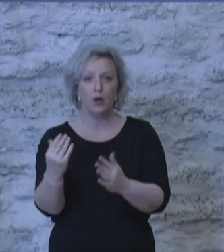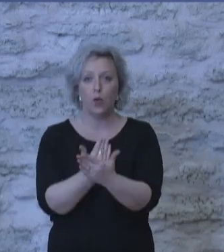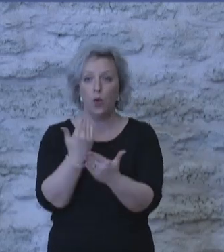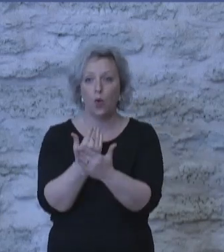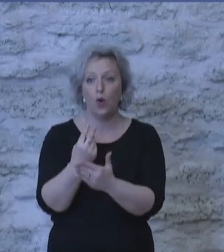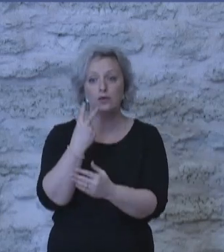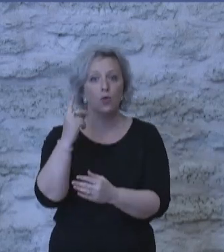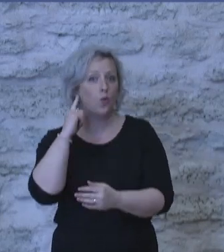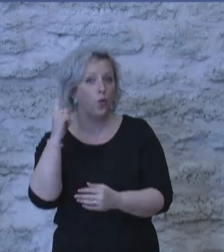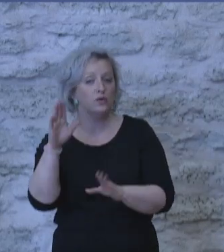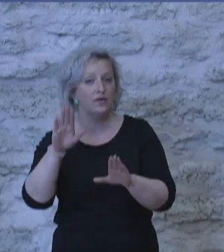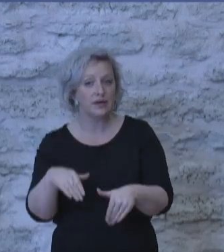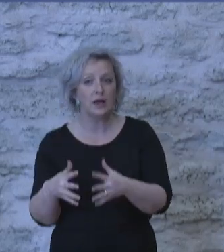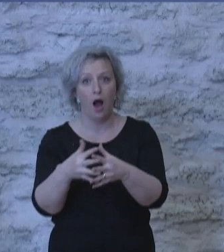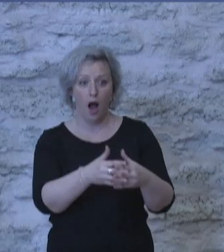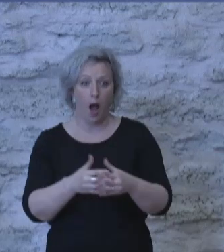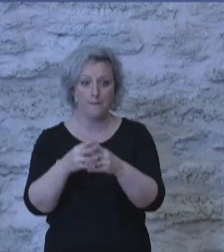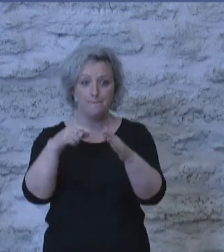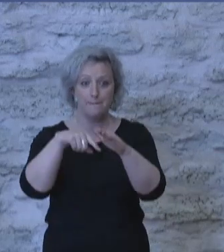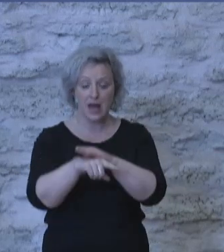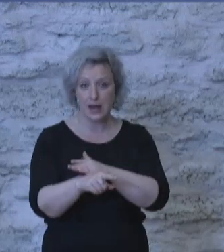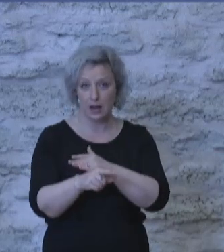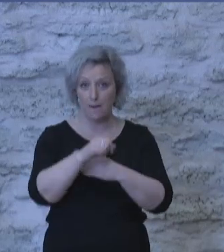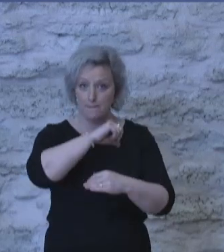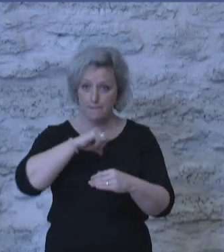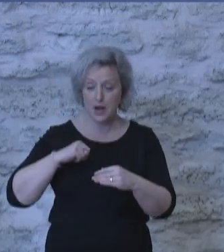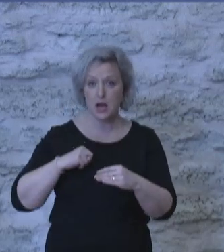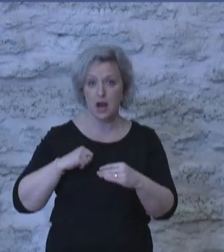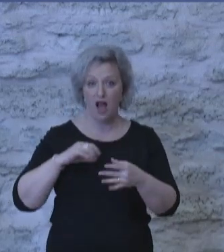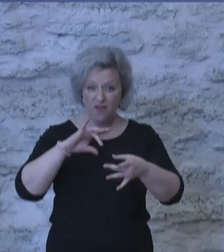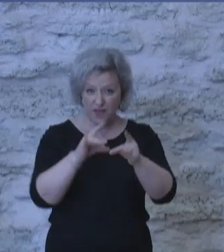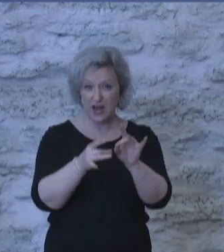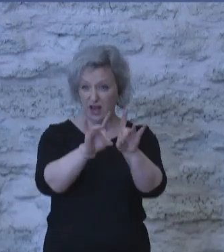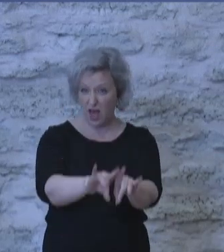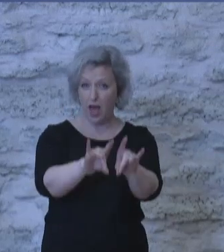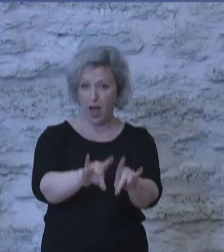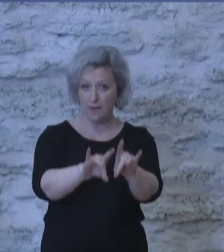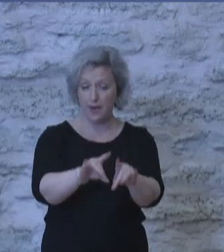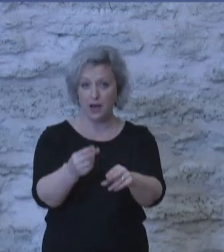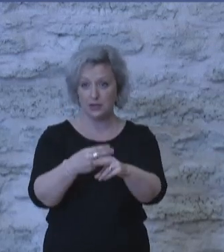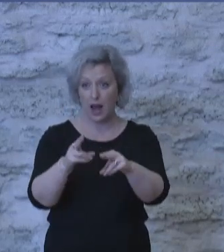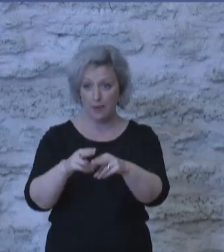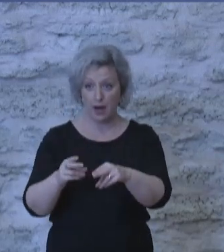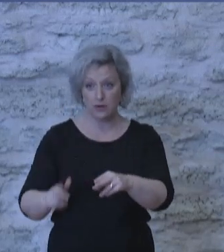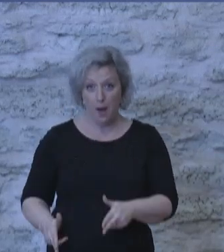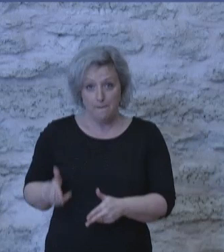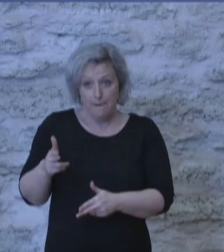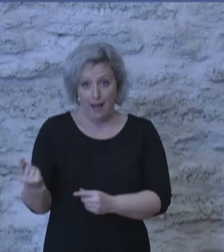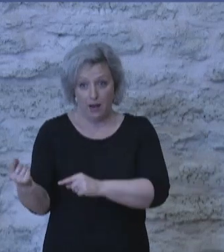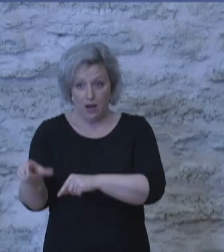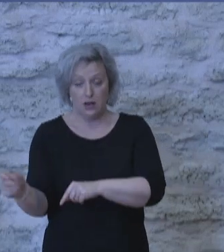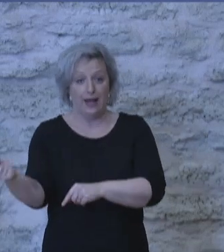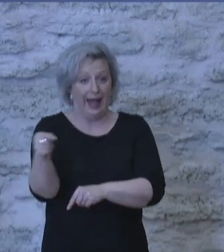kuidas Ameerika vändriikides jäävadki saagid põldudele, sest näed, koronaviiruse tingimustes mehiklased ei tule enam saaki ära korjama.